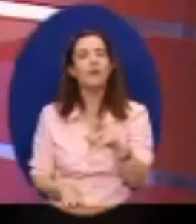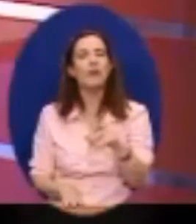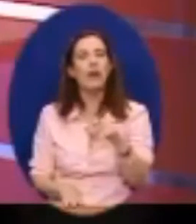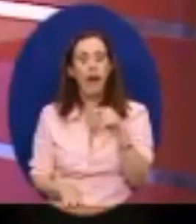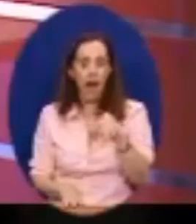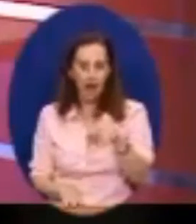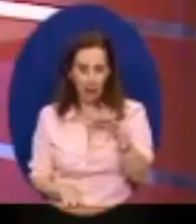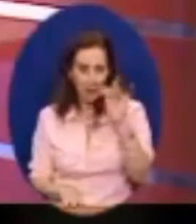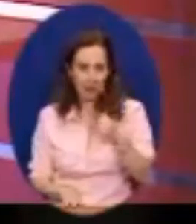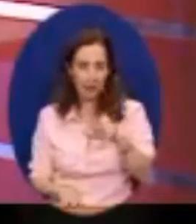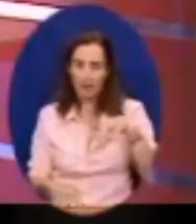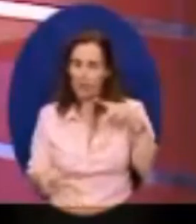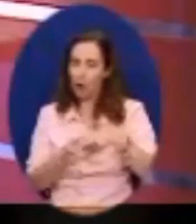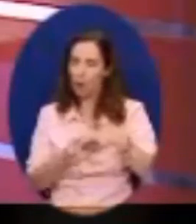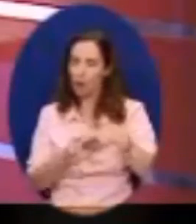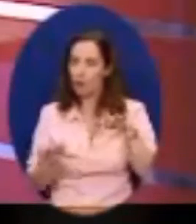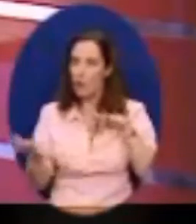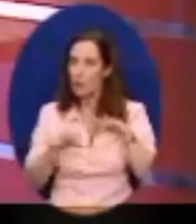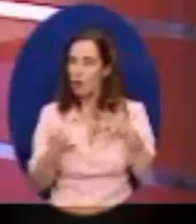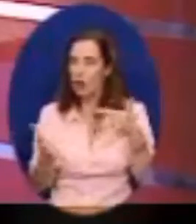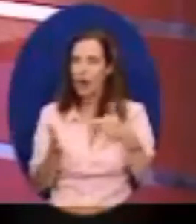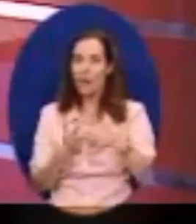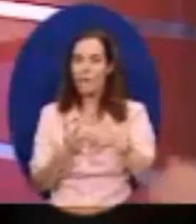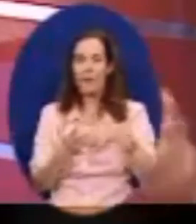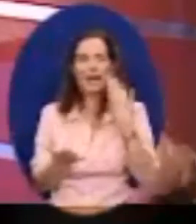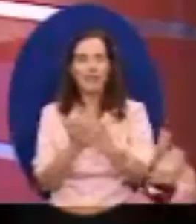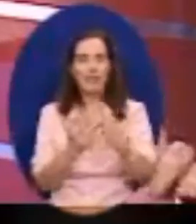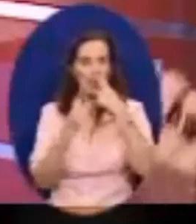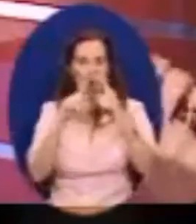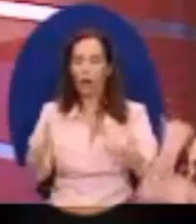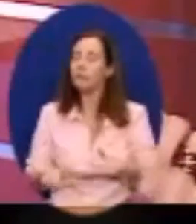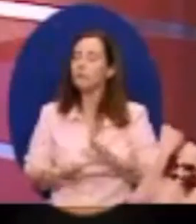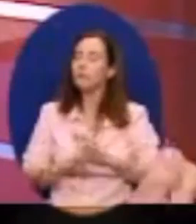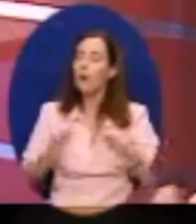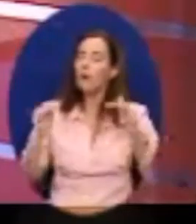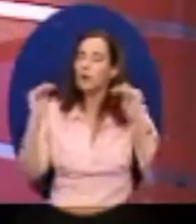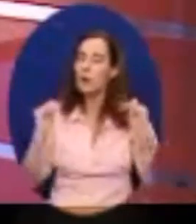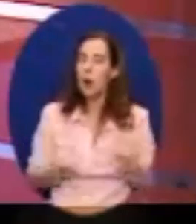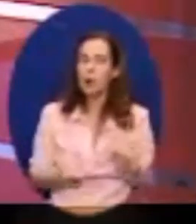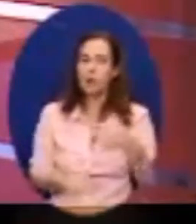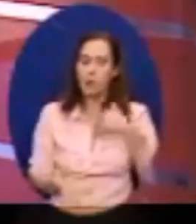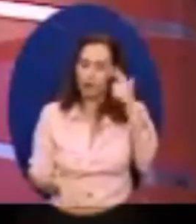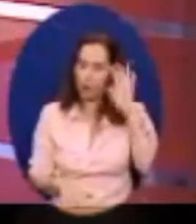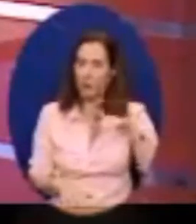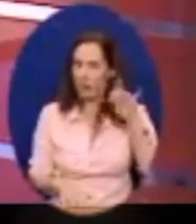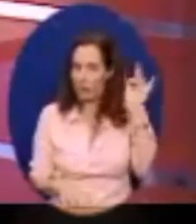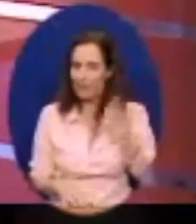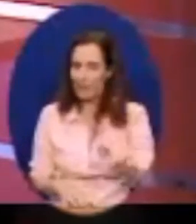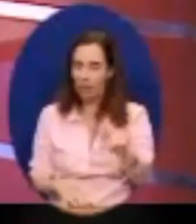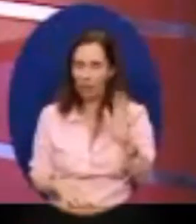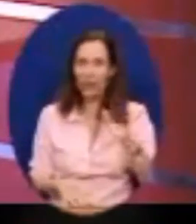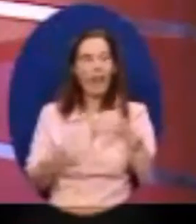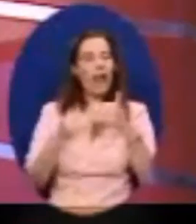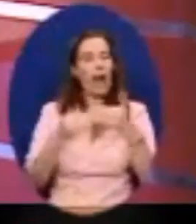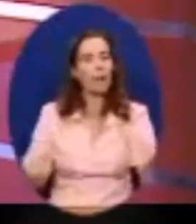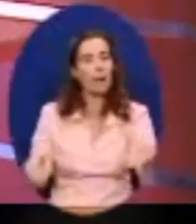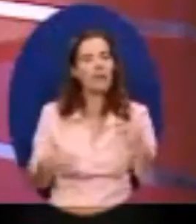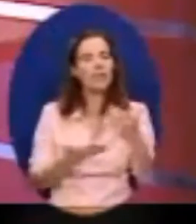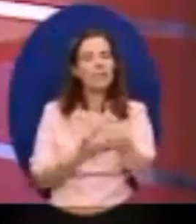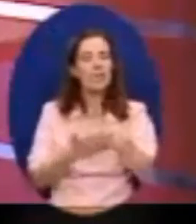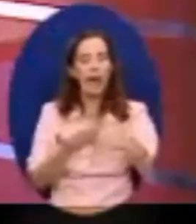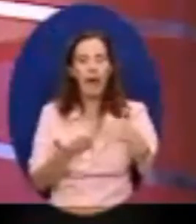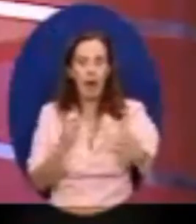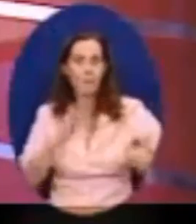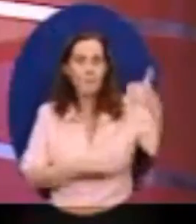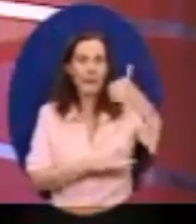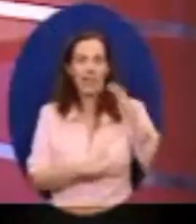הסתם, אתה גם מתנגד להתערבות של המדינה, למשל במתווה הגז. כמה אתה, שפחות. אני מניחה, רק רגע, אני מניחה שאתה כן. גם מתנגד להגבלת שכר